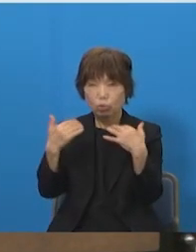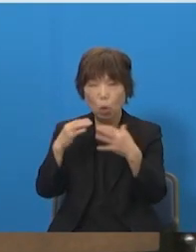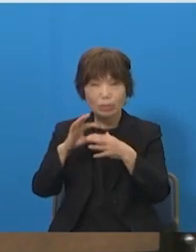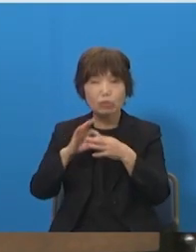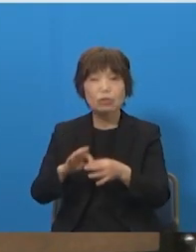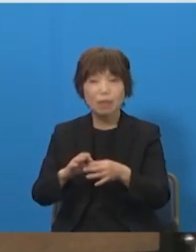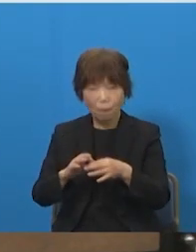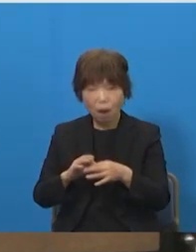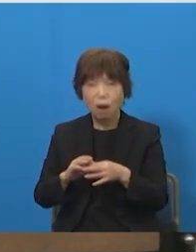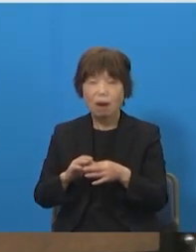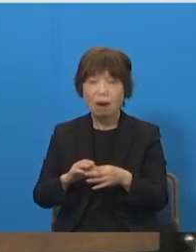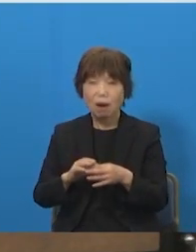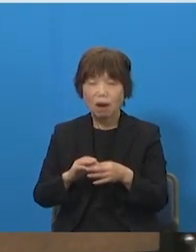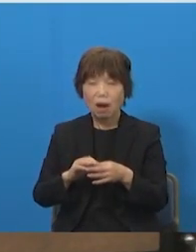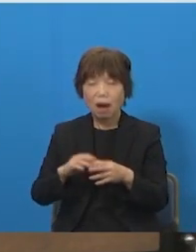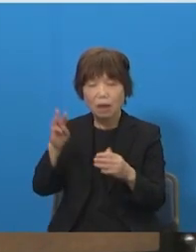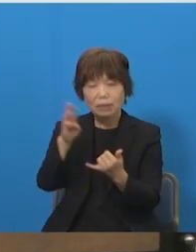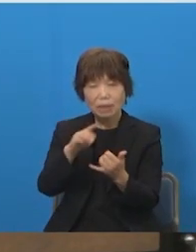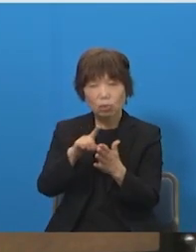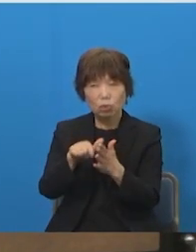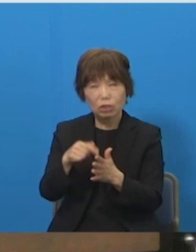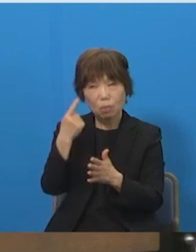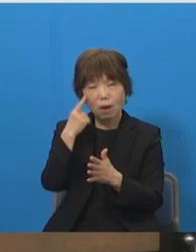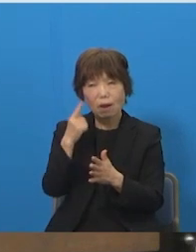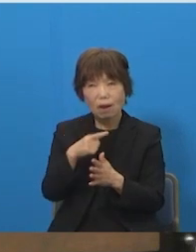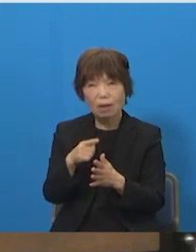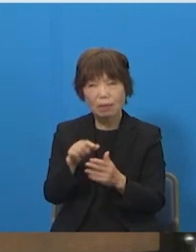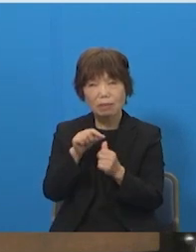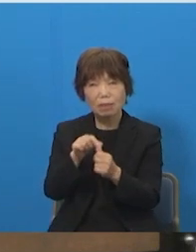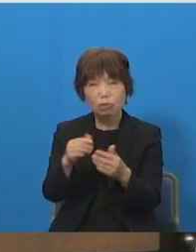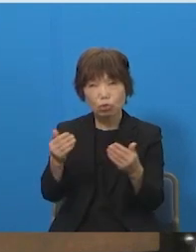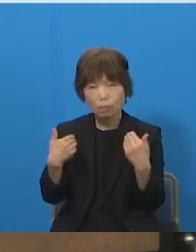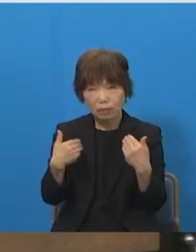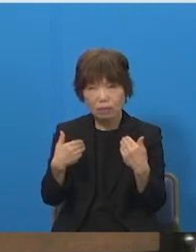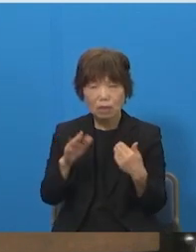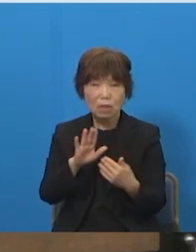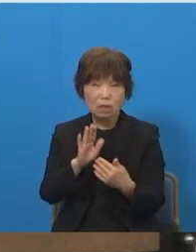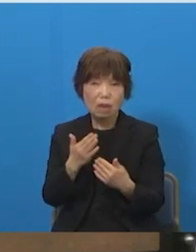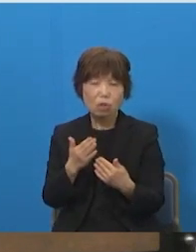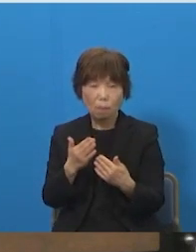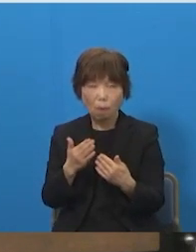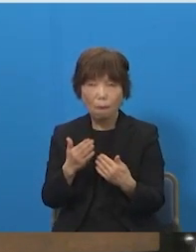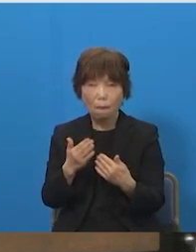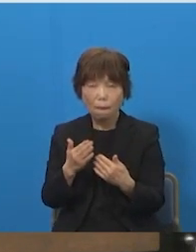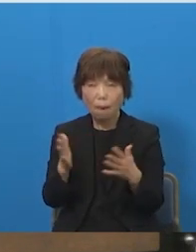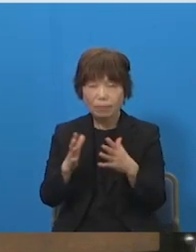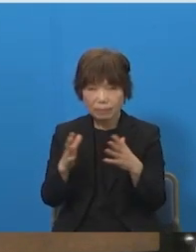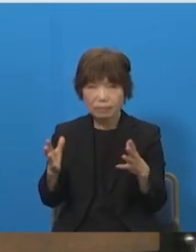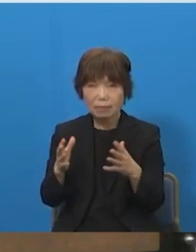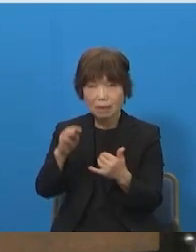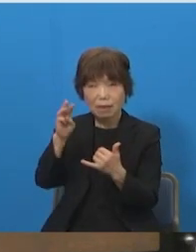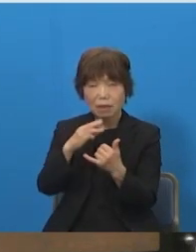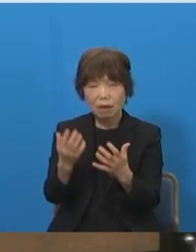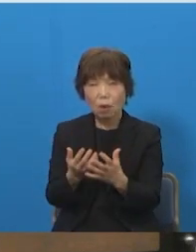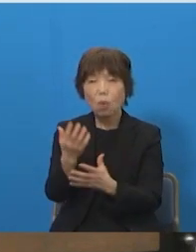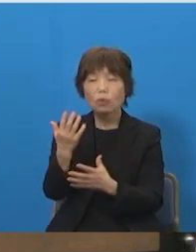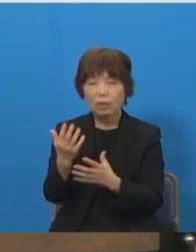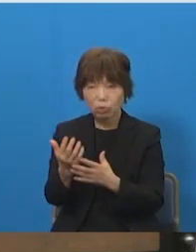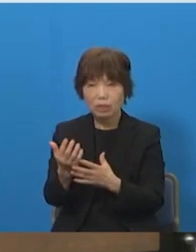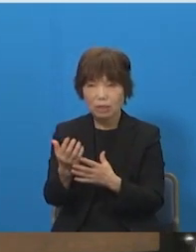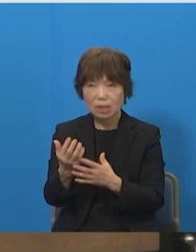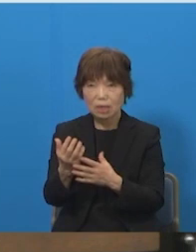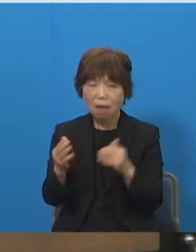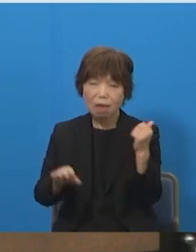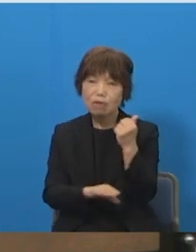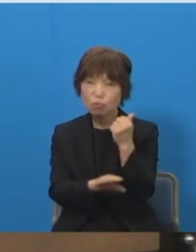必要があります。ただ、大規模な災害が発生すると、生活インフラである都市ガスや電力供給が途絶える可